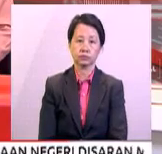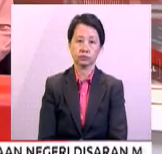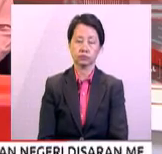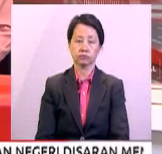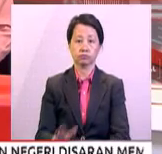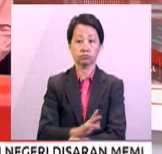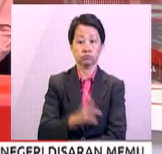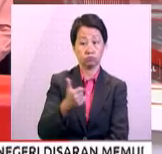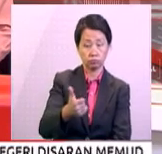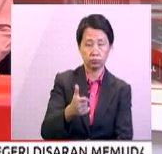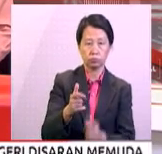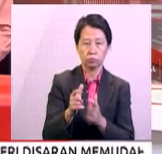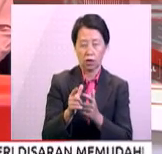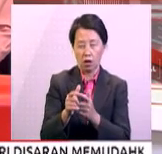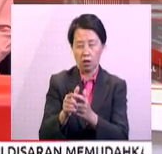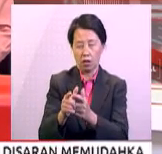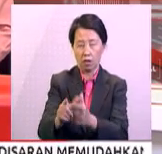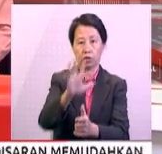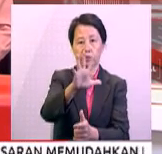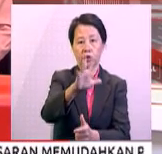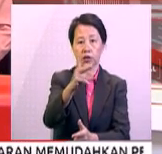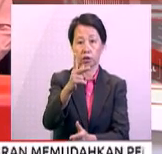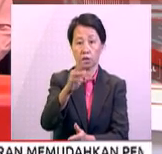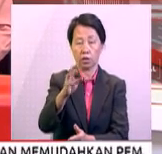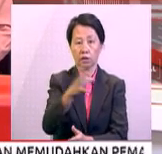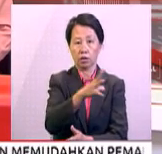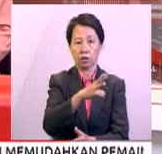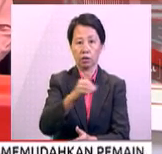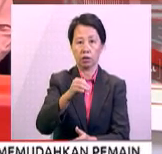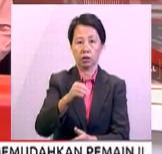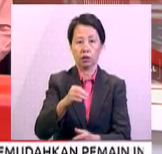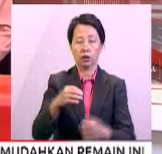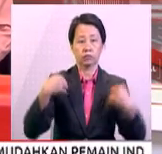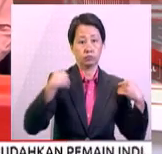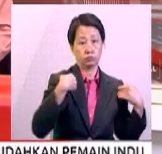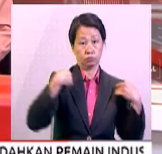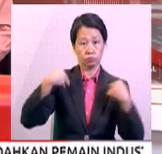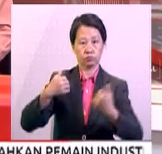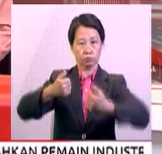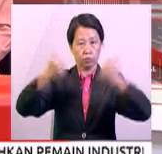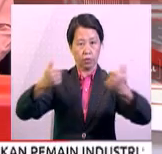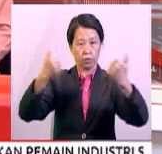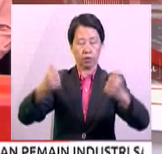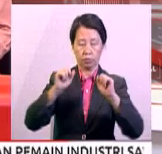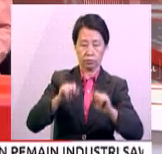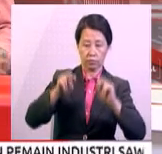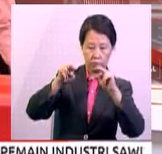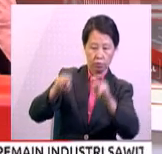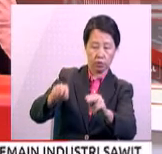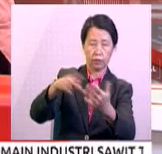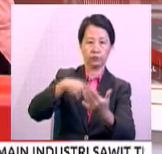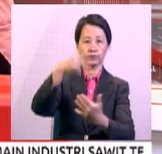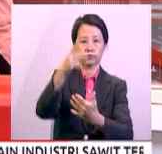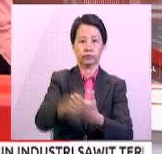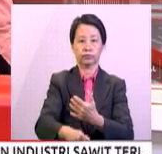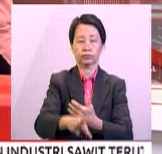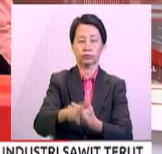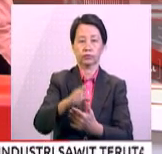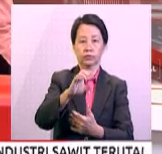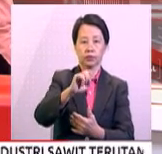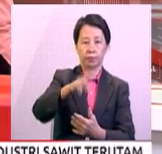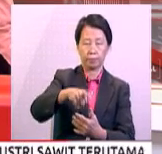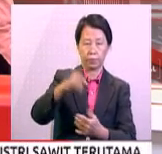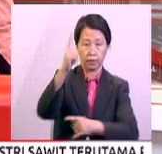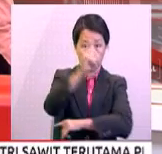Ini cukup menarik sekali. Berlari sejauh 5 km sambil menggayakan baju raya. Itu yang dapat disaksikan pada program Car Free Day kali